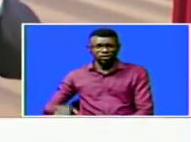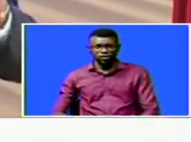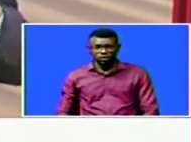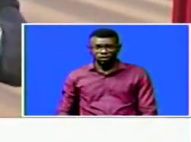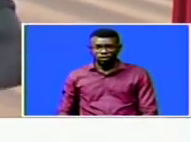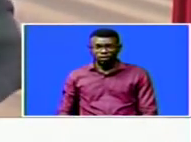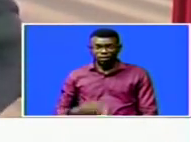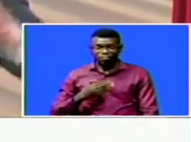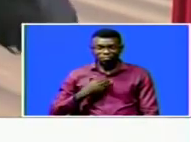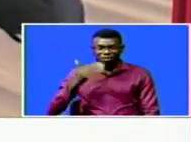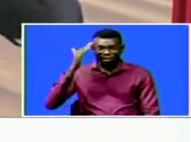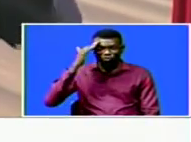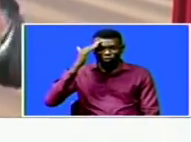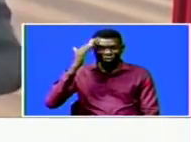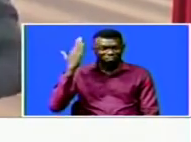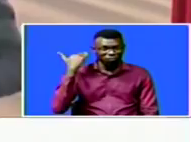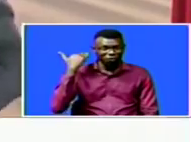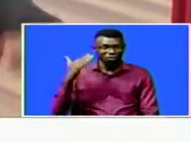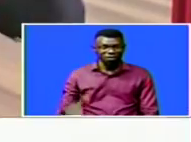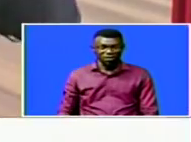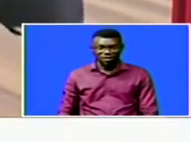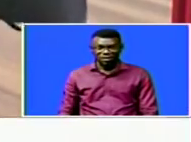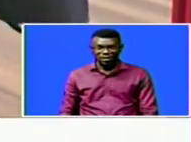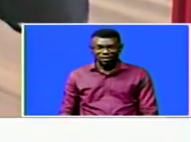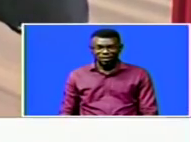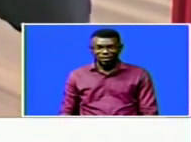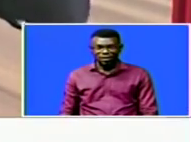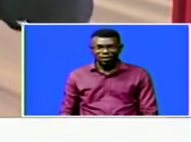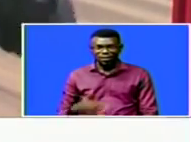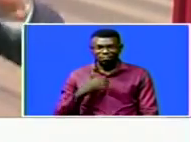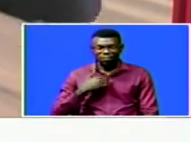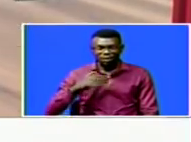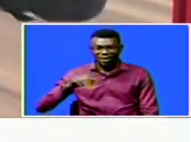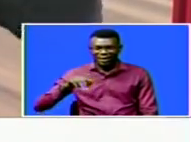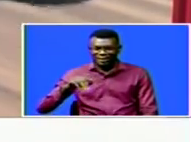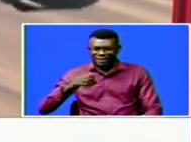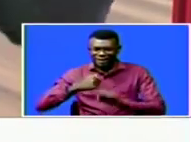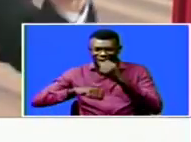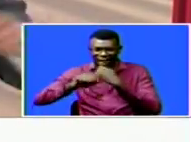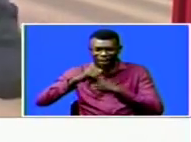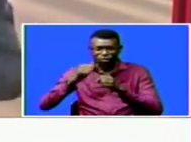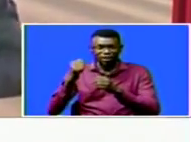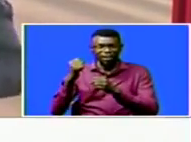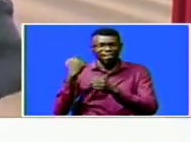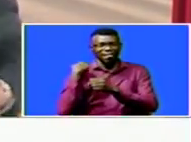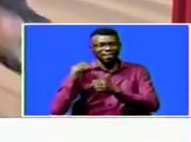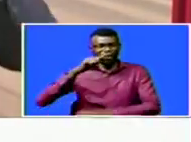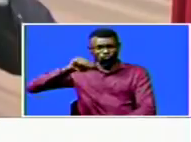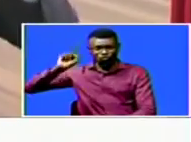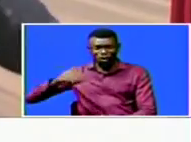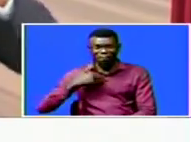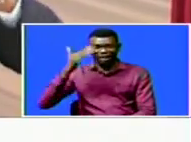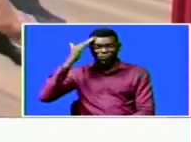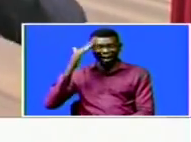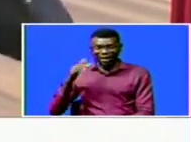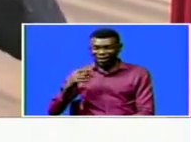Mimi nilikuwa najua kwa sababu kulikuwa kitu nilikuwa nimefanya hiyo siku nyingine. Kajua